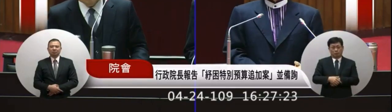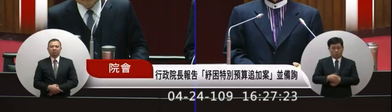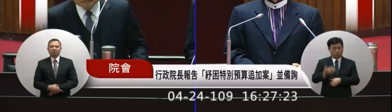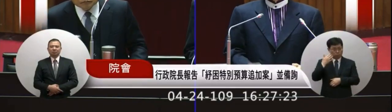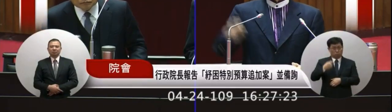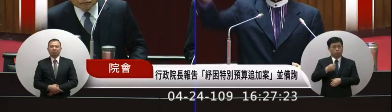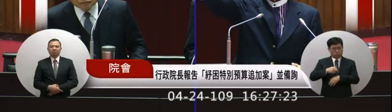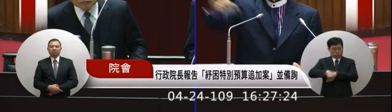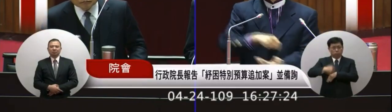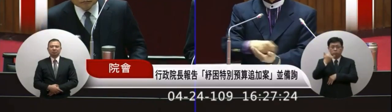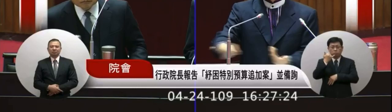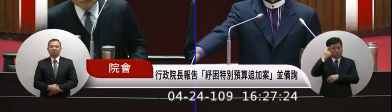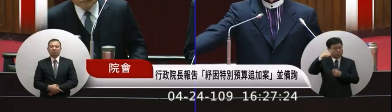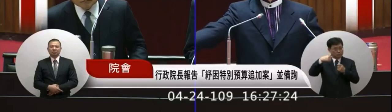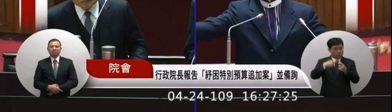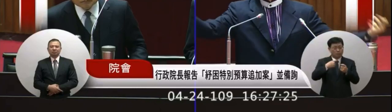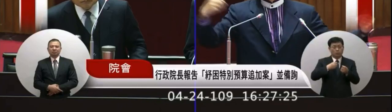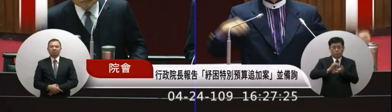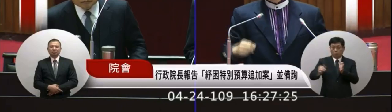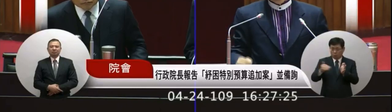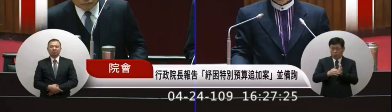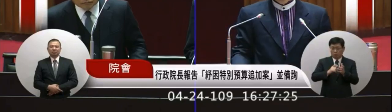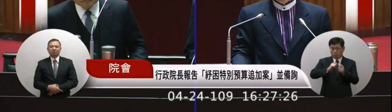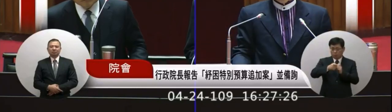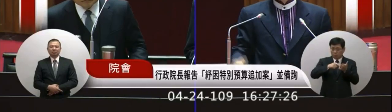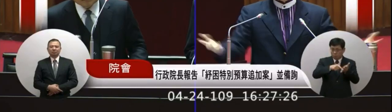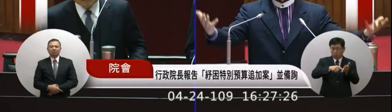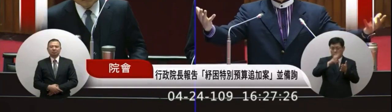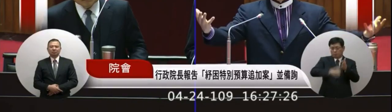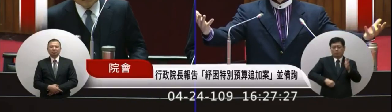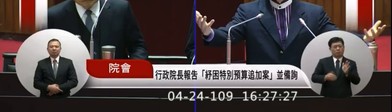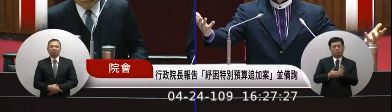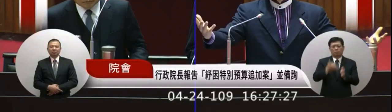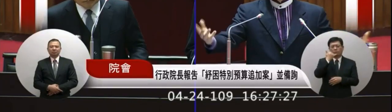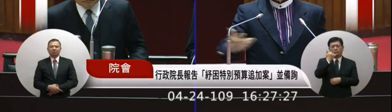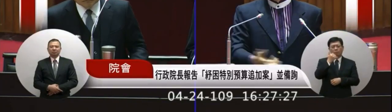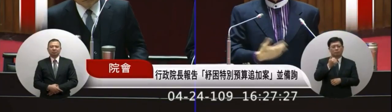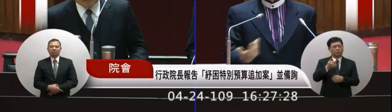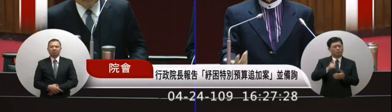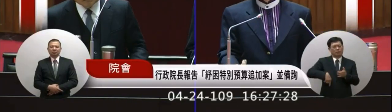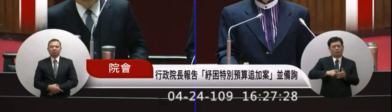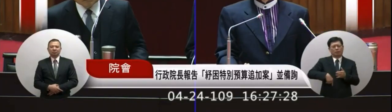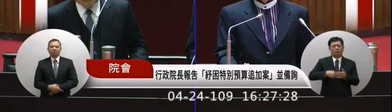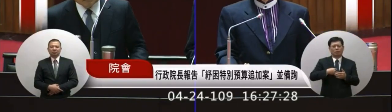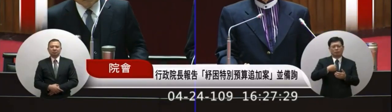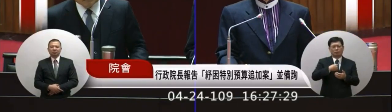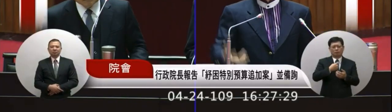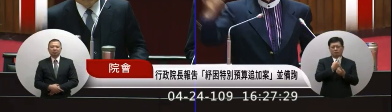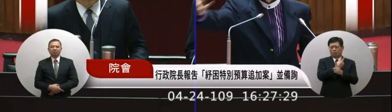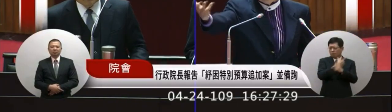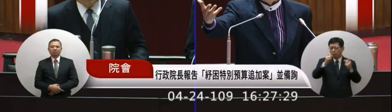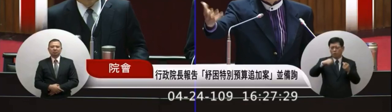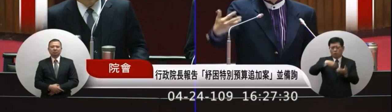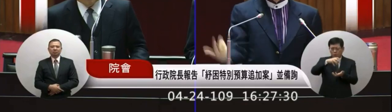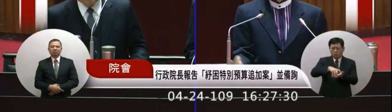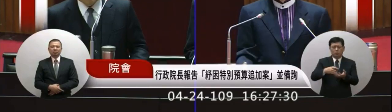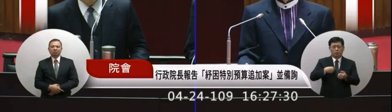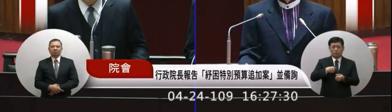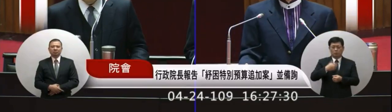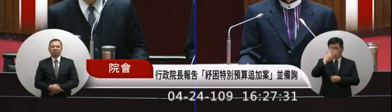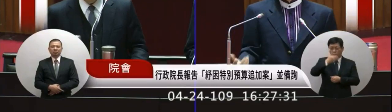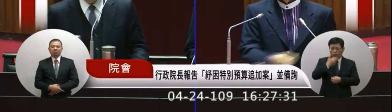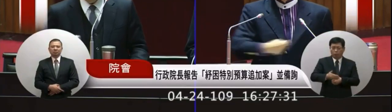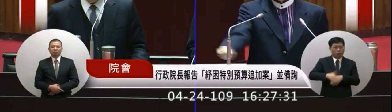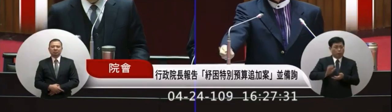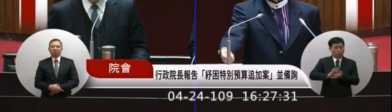没有买啥的，明年报税报扣回来就好了，就简单呢，打个用身份证，年纪大的也会